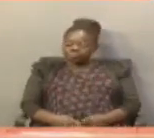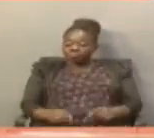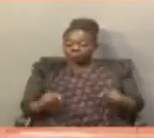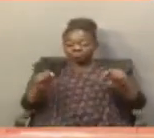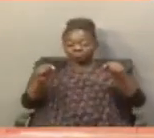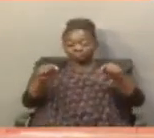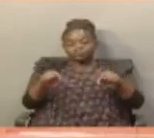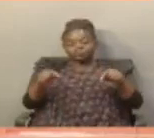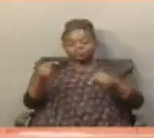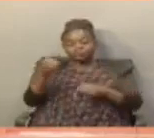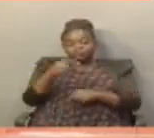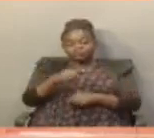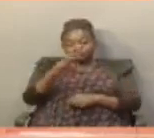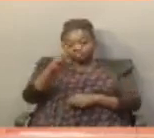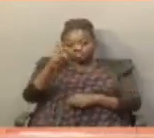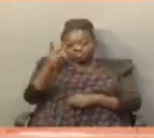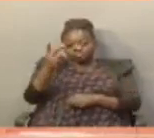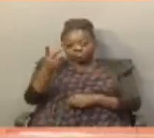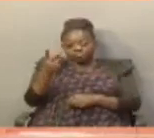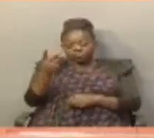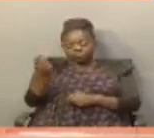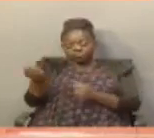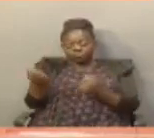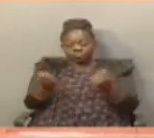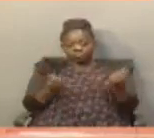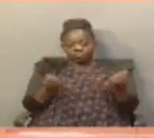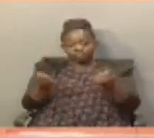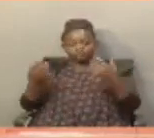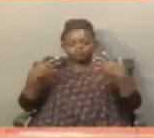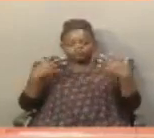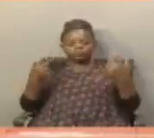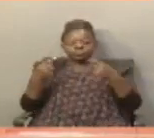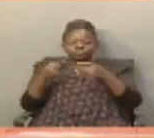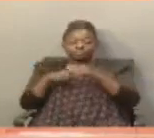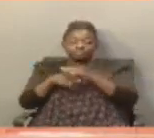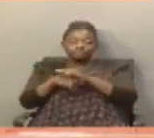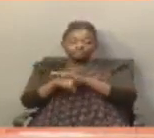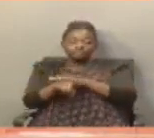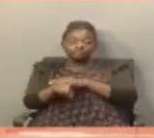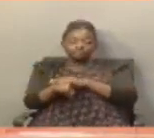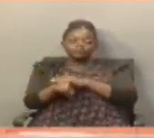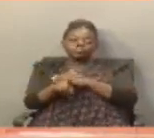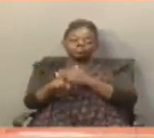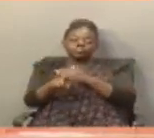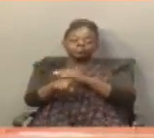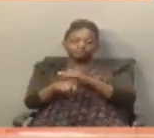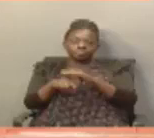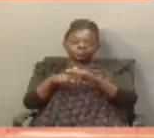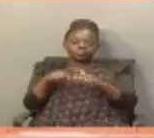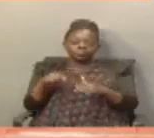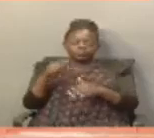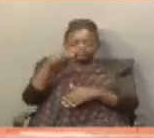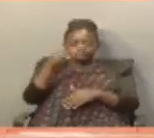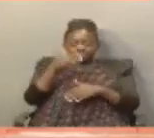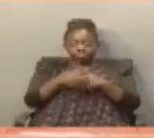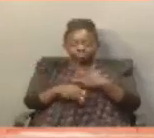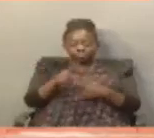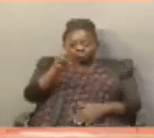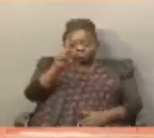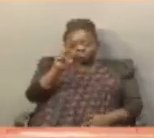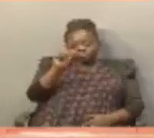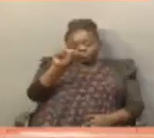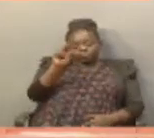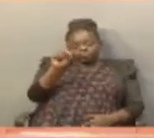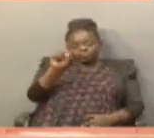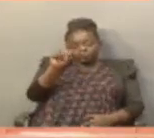lunaku olw'okubiri ng'emmotoka z'ebyamaguzi zitandise okusala okuyingira n'okufuluma ensalo eya